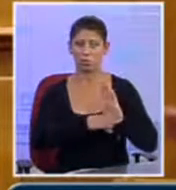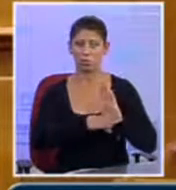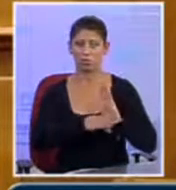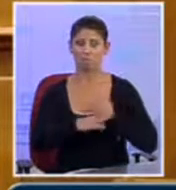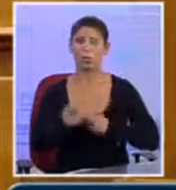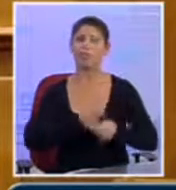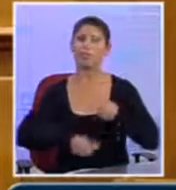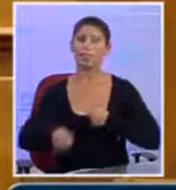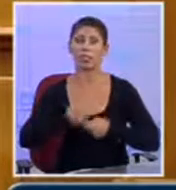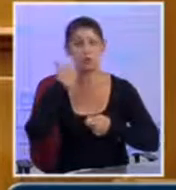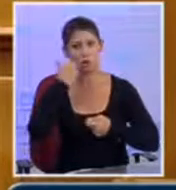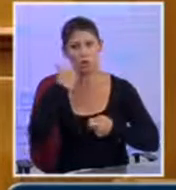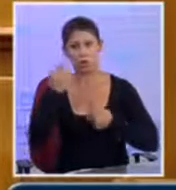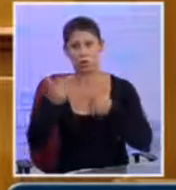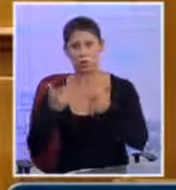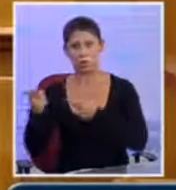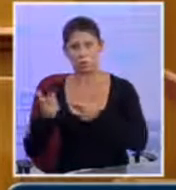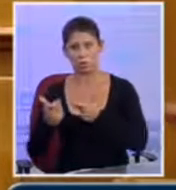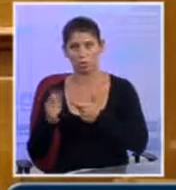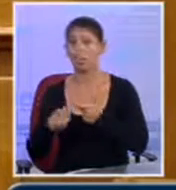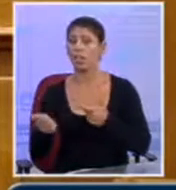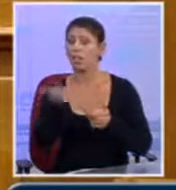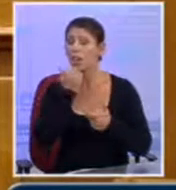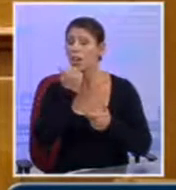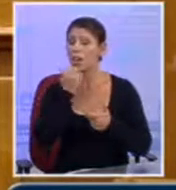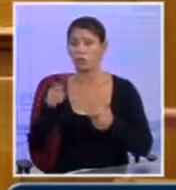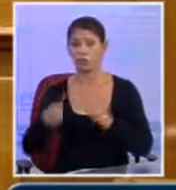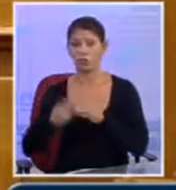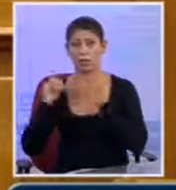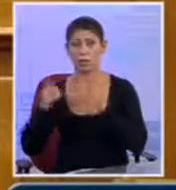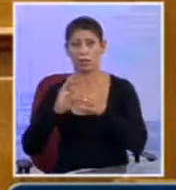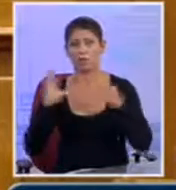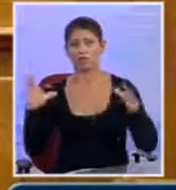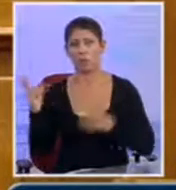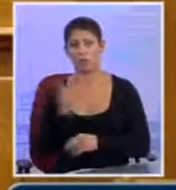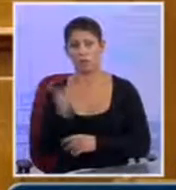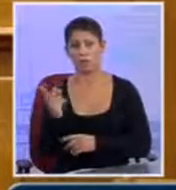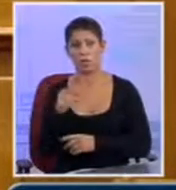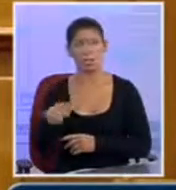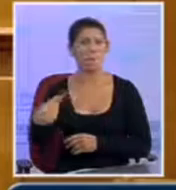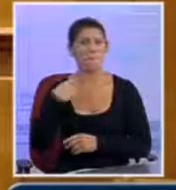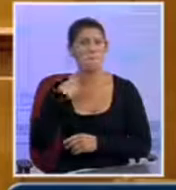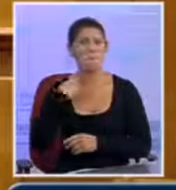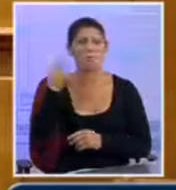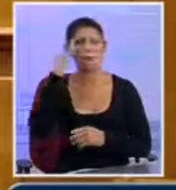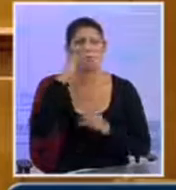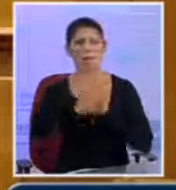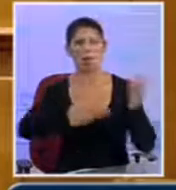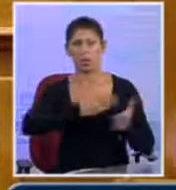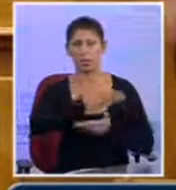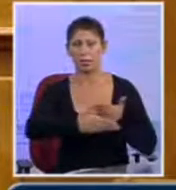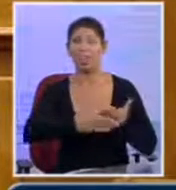διαχείριση των κόκκινων δανείων. Έχει λάθος η αντιπολίτευση να αποσυνδέει αυτά τα δύο. Ήταν αποτυχημένες οι